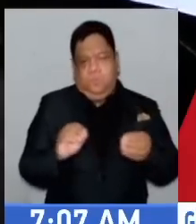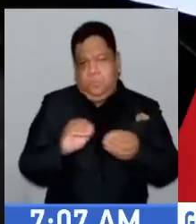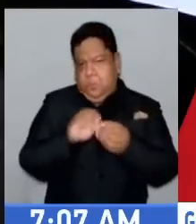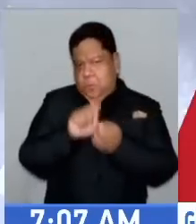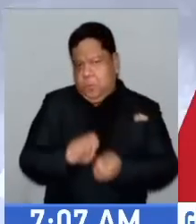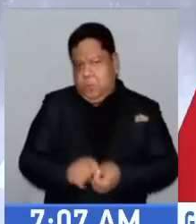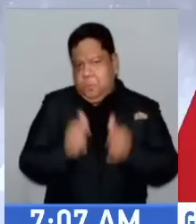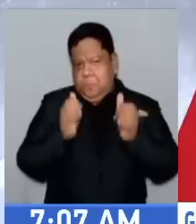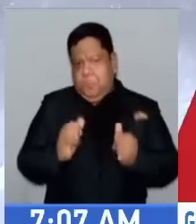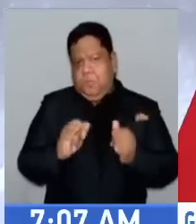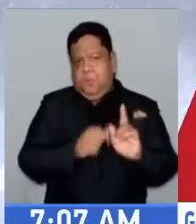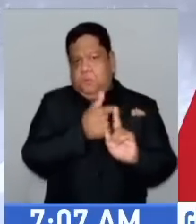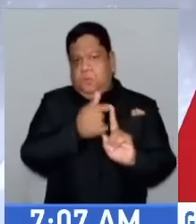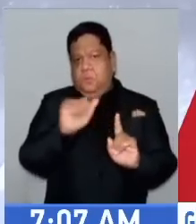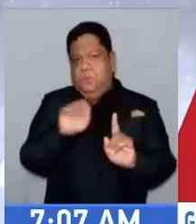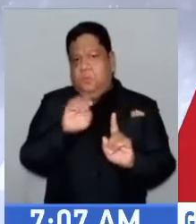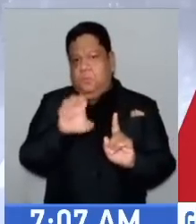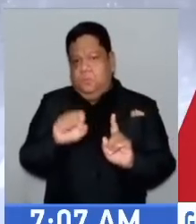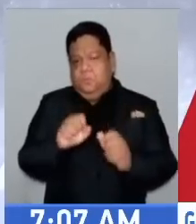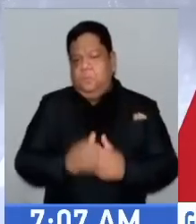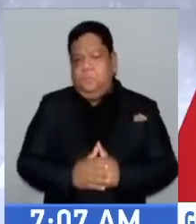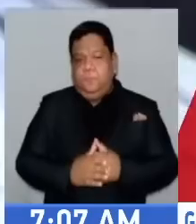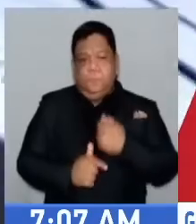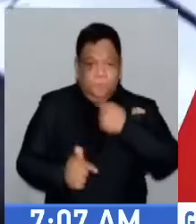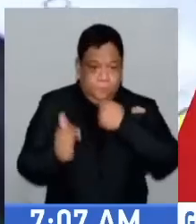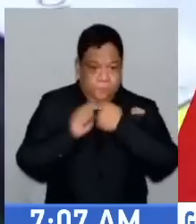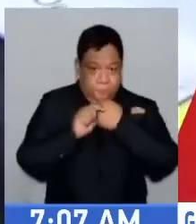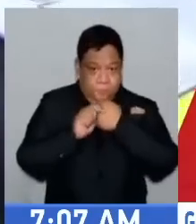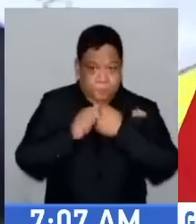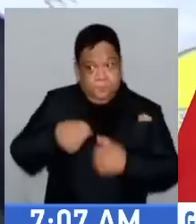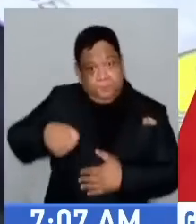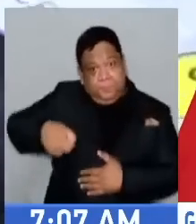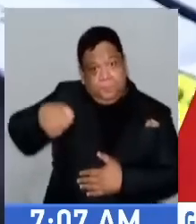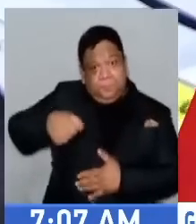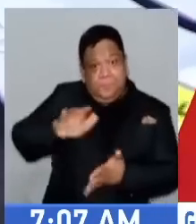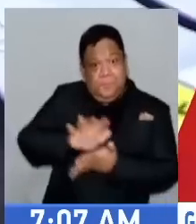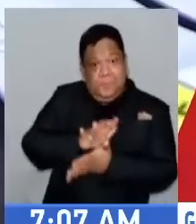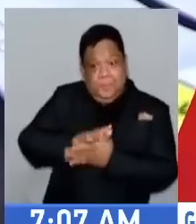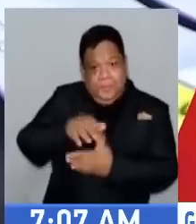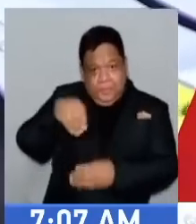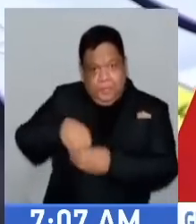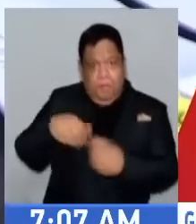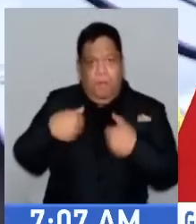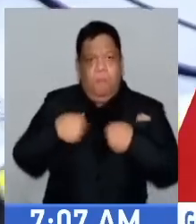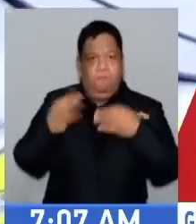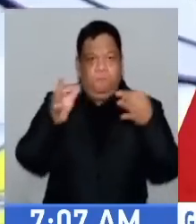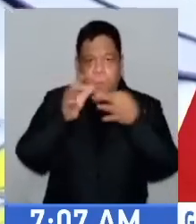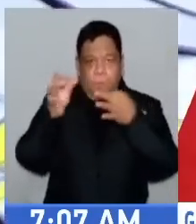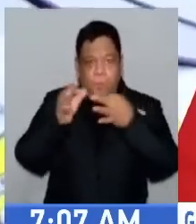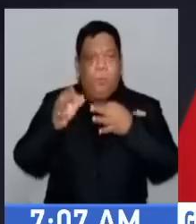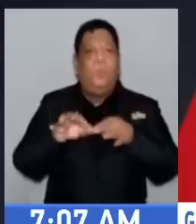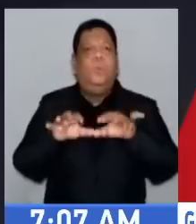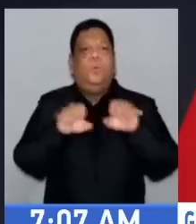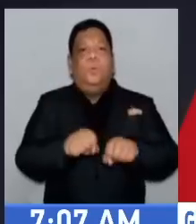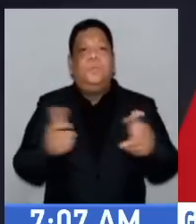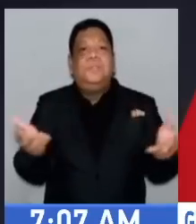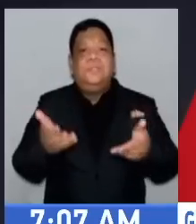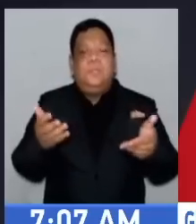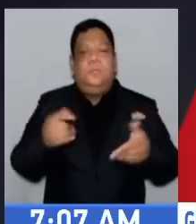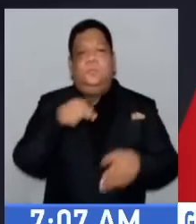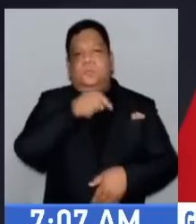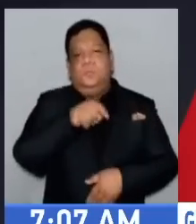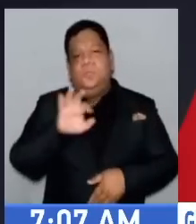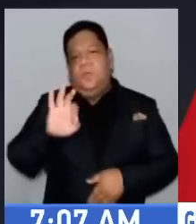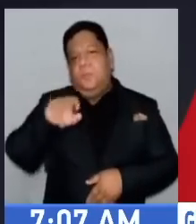Nakasilid sa paper bag ang umano'y shabu na nasabat mula sa hinihinalang tulak na si Ian Torres sa FPJ Avenue, Quezon City kagabi. Si Torres